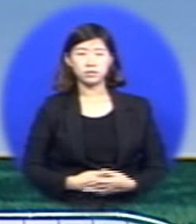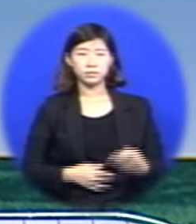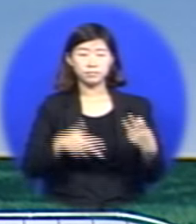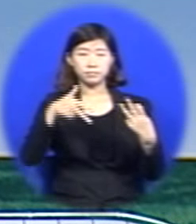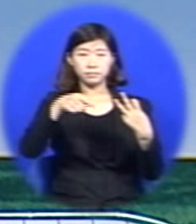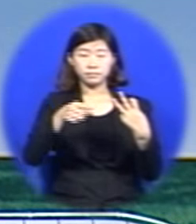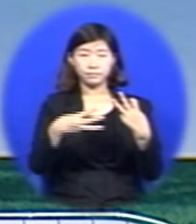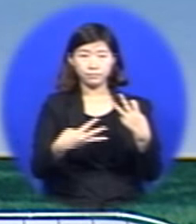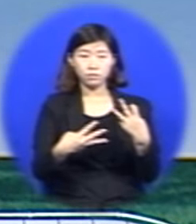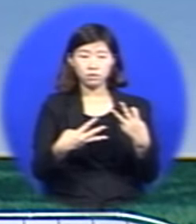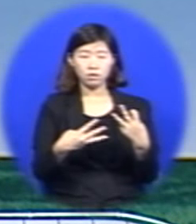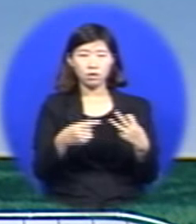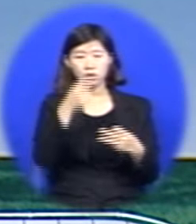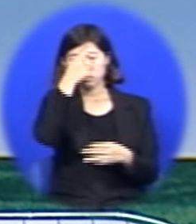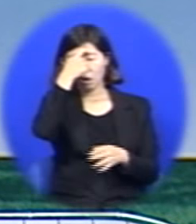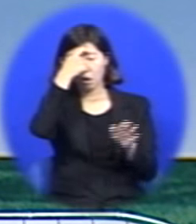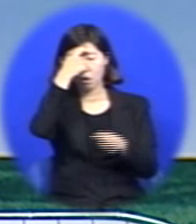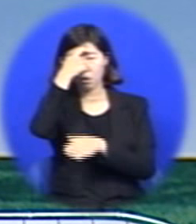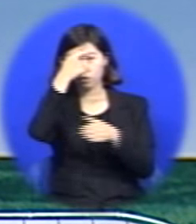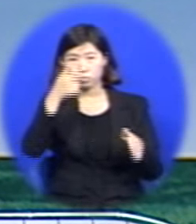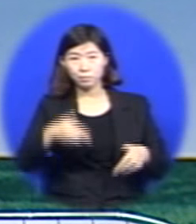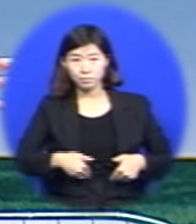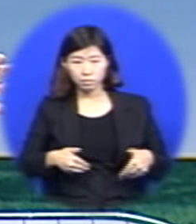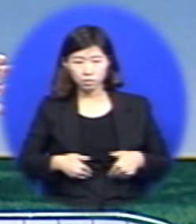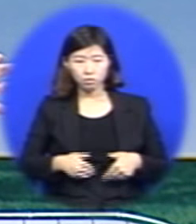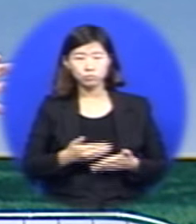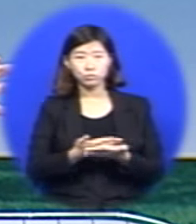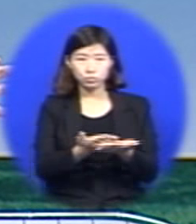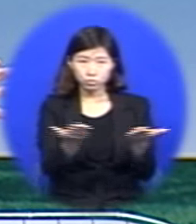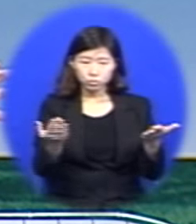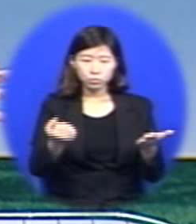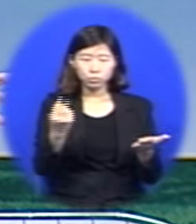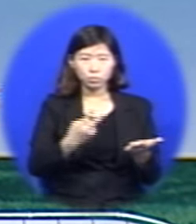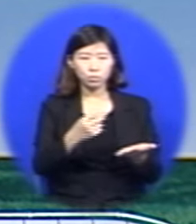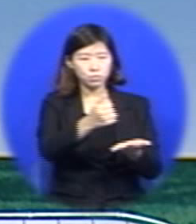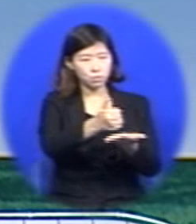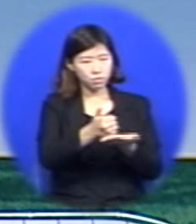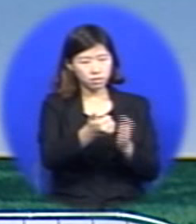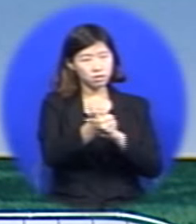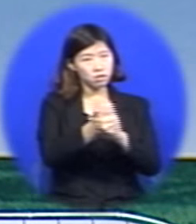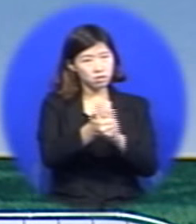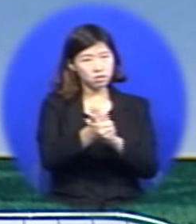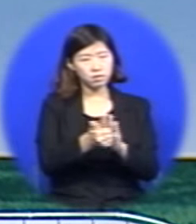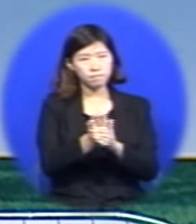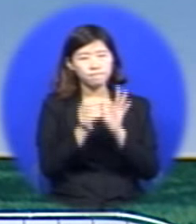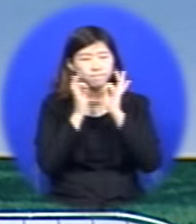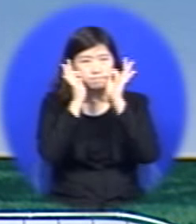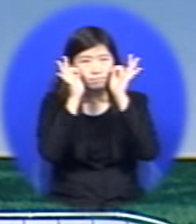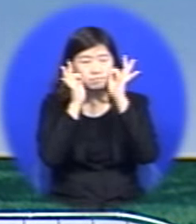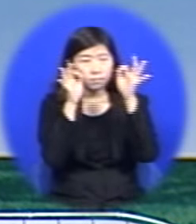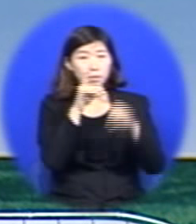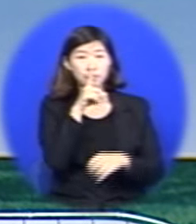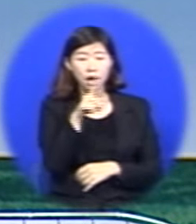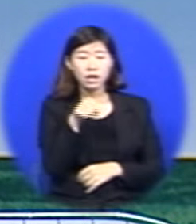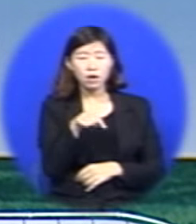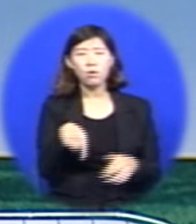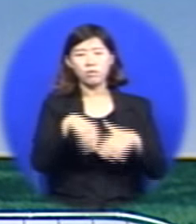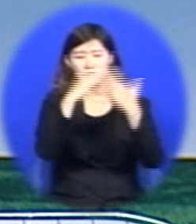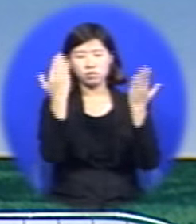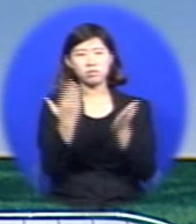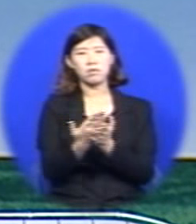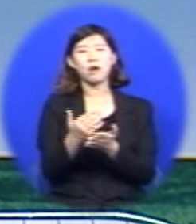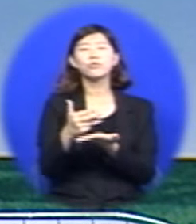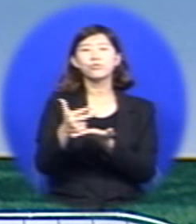성도들의 필요한 것을 공급하고 손님 대접하기를 힘쓰라. 다 주님을 섬기는 것인 것을 알아야 되는